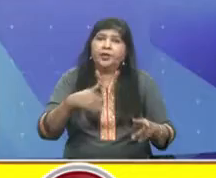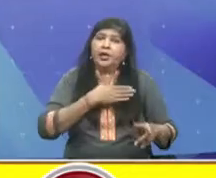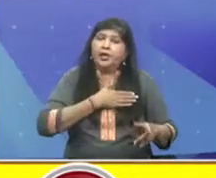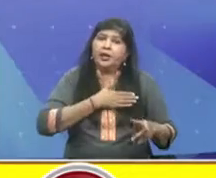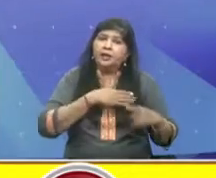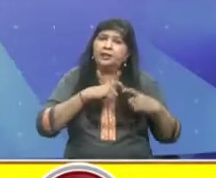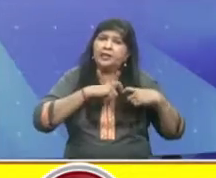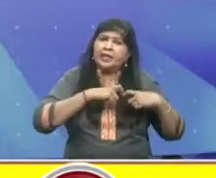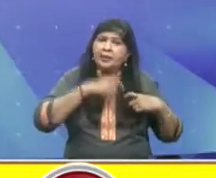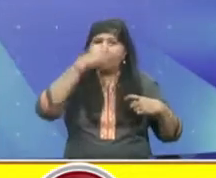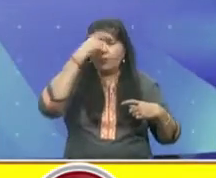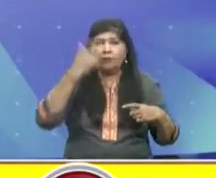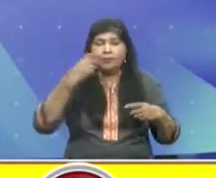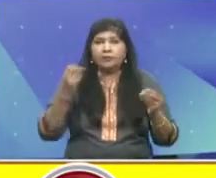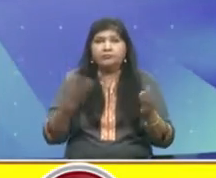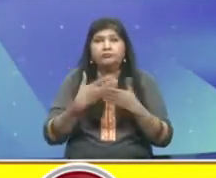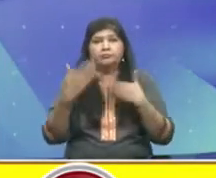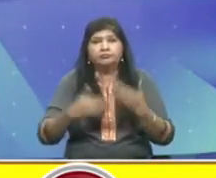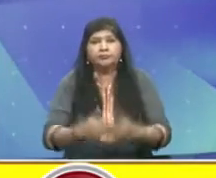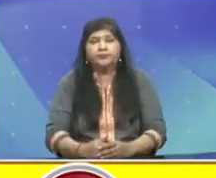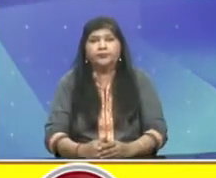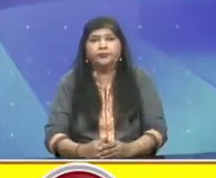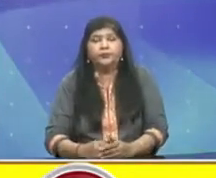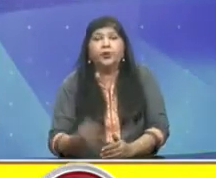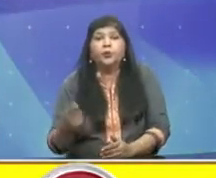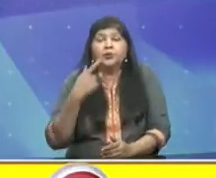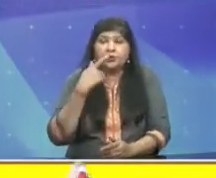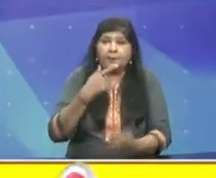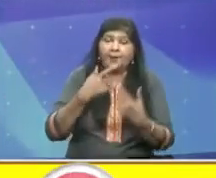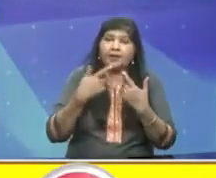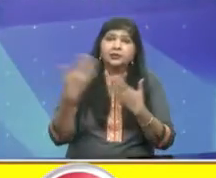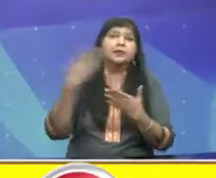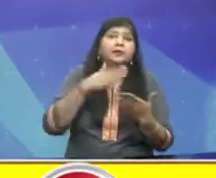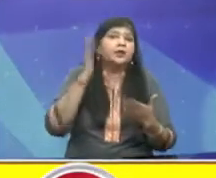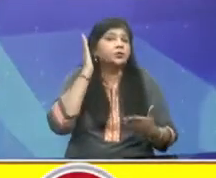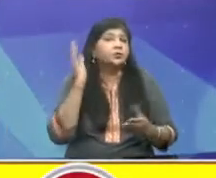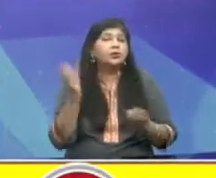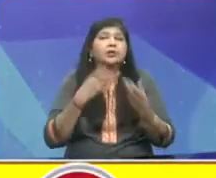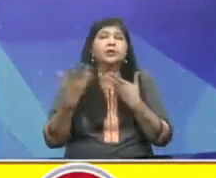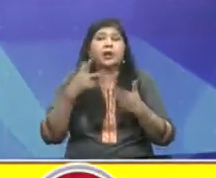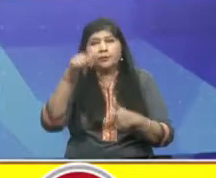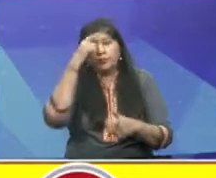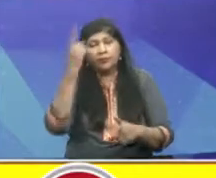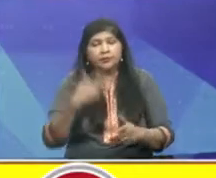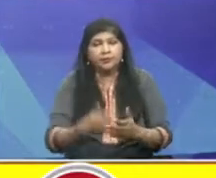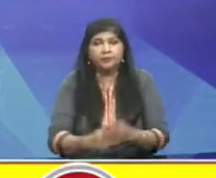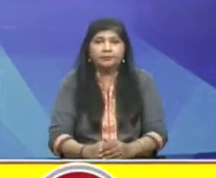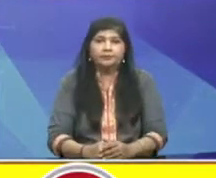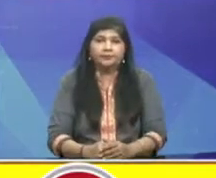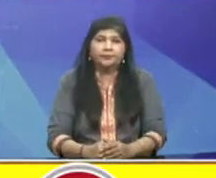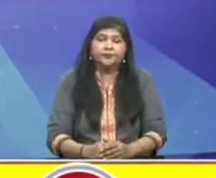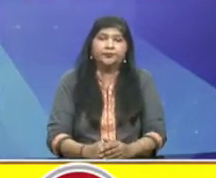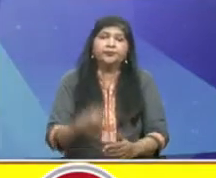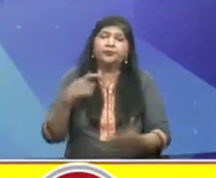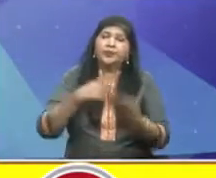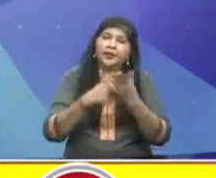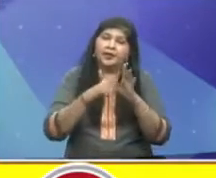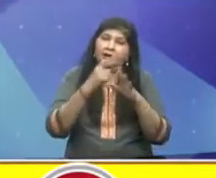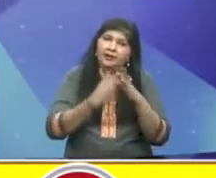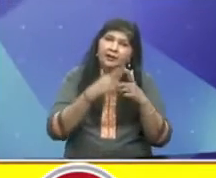रोग की बीमारी, हार्ट की समस्या थी। तो आइए राजेश जी से बात करते हैं। राजेश जी